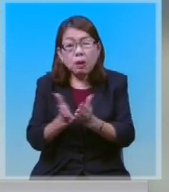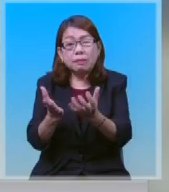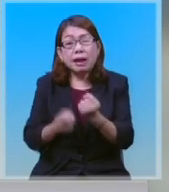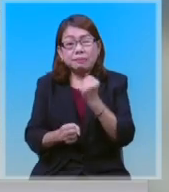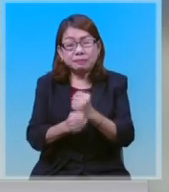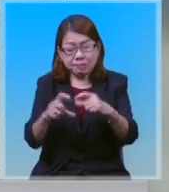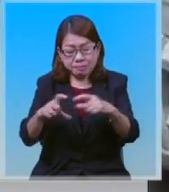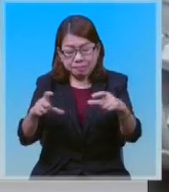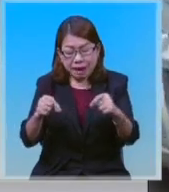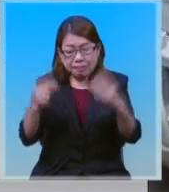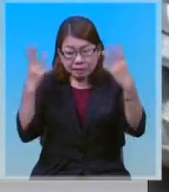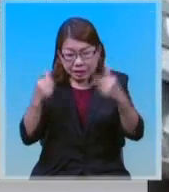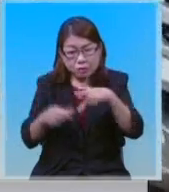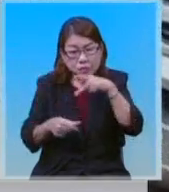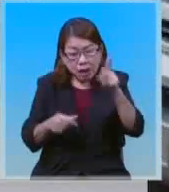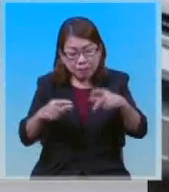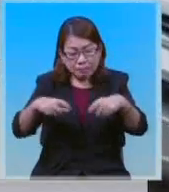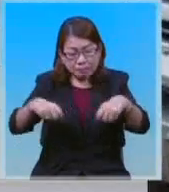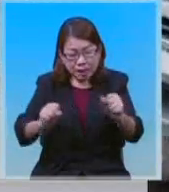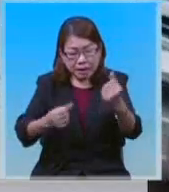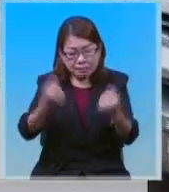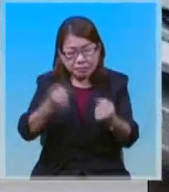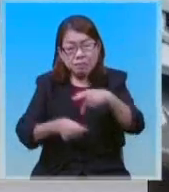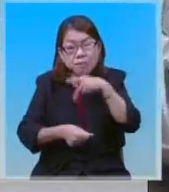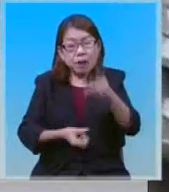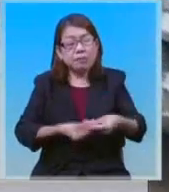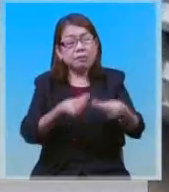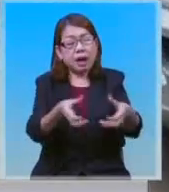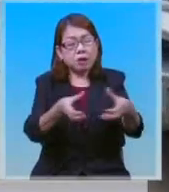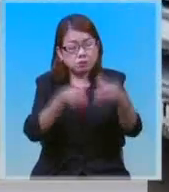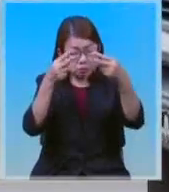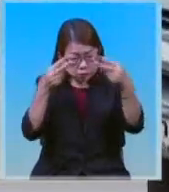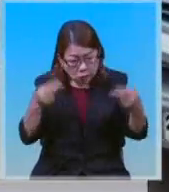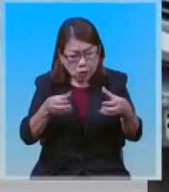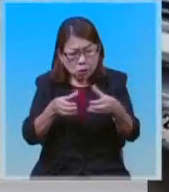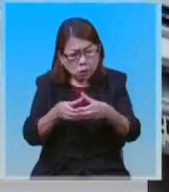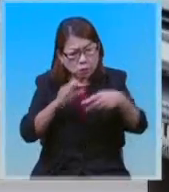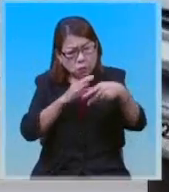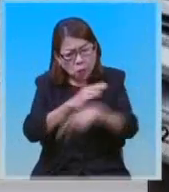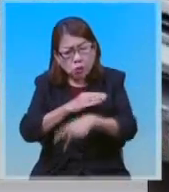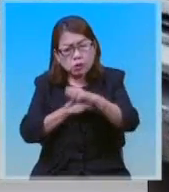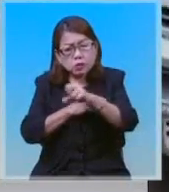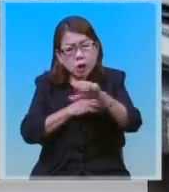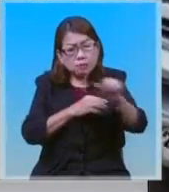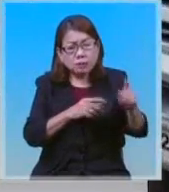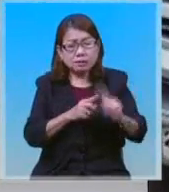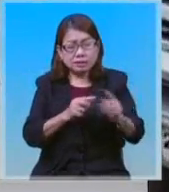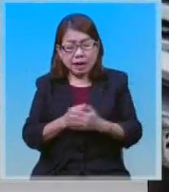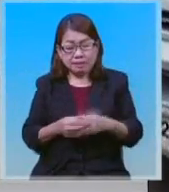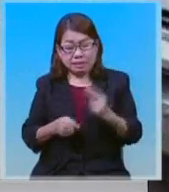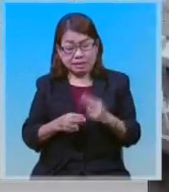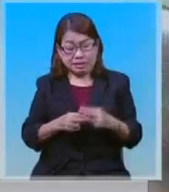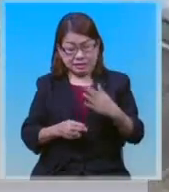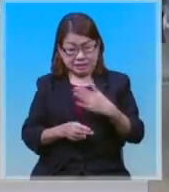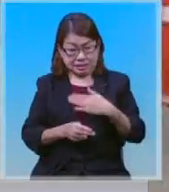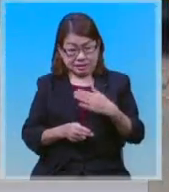ลอมใบขับขี่ปลอมส่งจำหน่ายให้กับกลุ่มมิจฉาชีพและกลุ่มที่ทุจริตการสอบต่างๆด้วยการสวมชื่อสอบแทนค่ะ